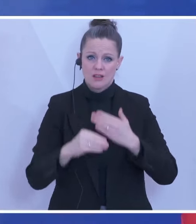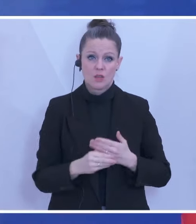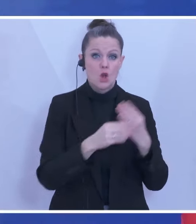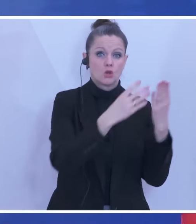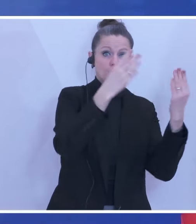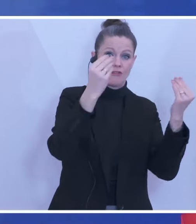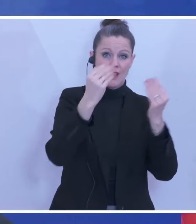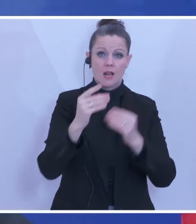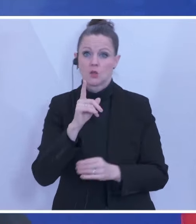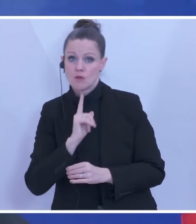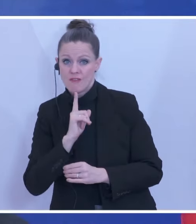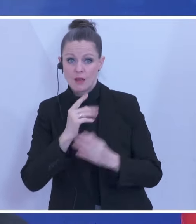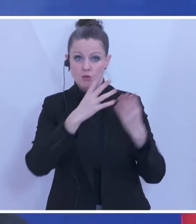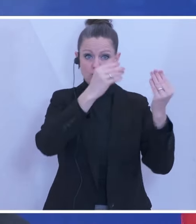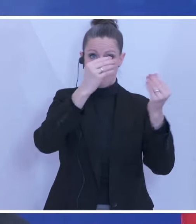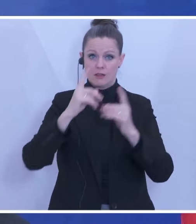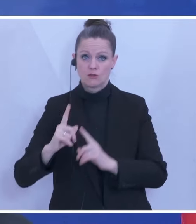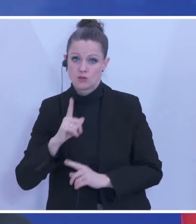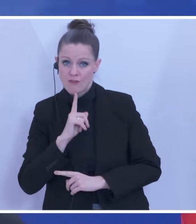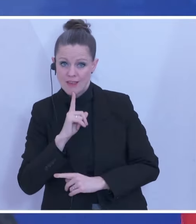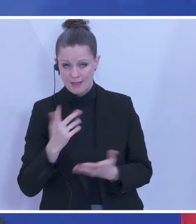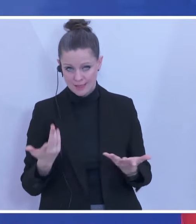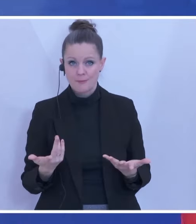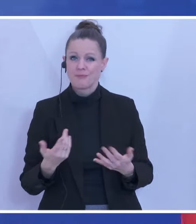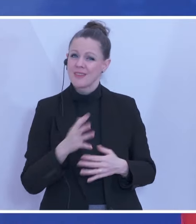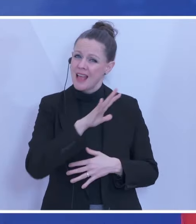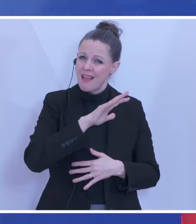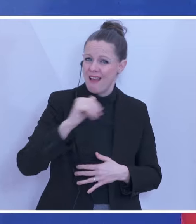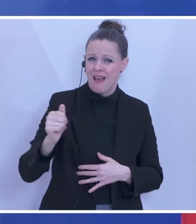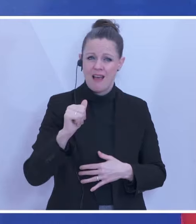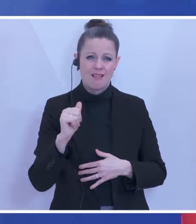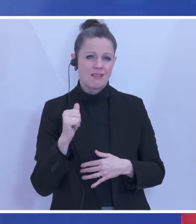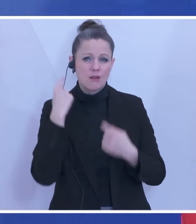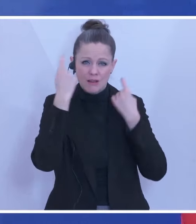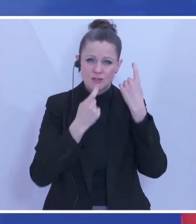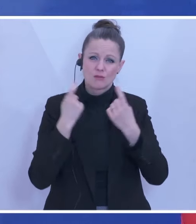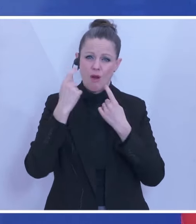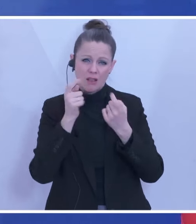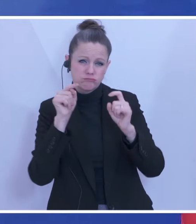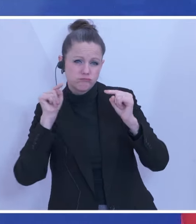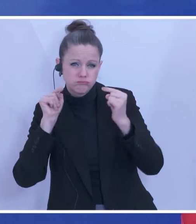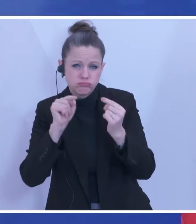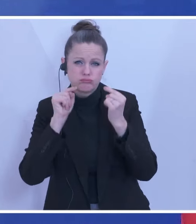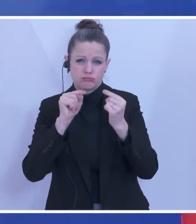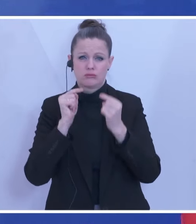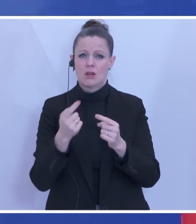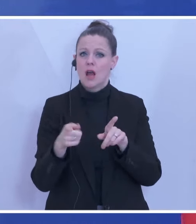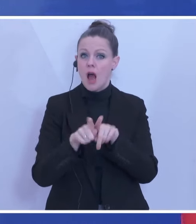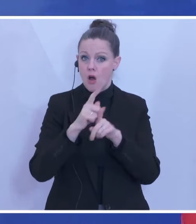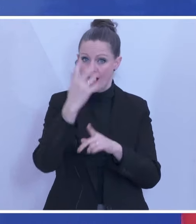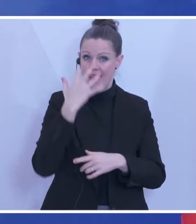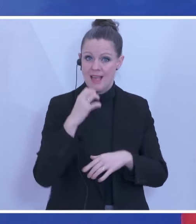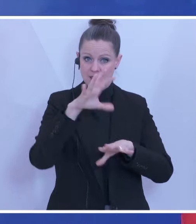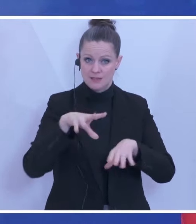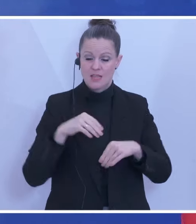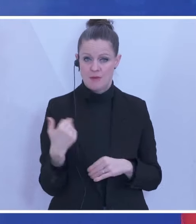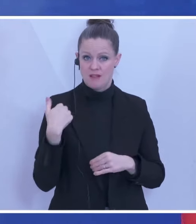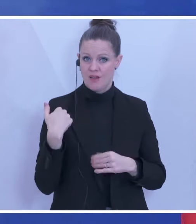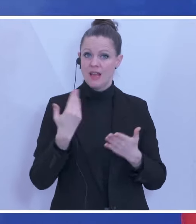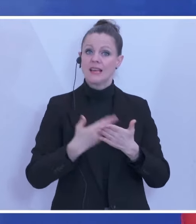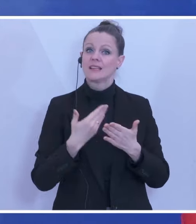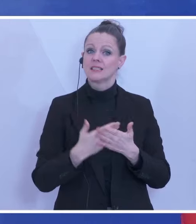anderen war es viel zu viel. Wir haben jedes einzelne Bedenken sozusagen diskutiert und auch ernst genommen und ich möchte mich auch an